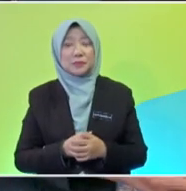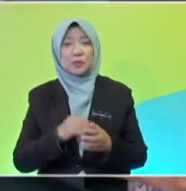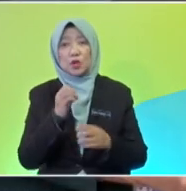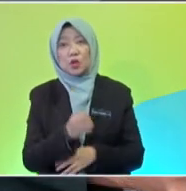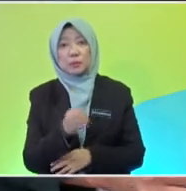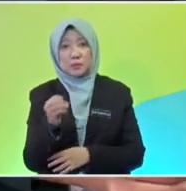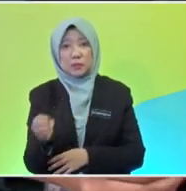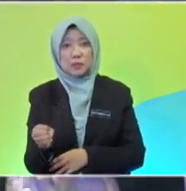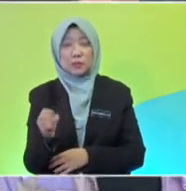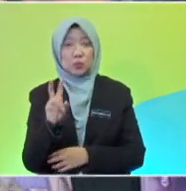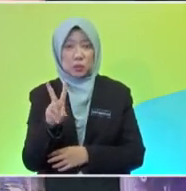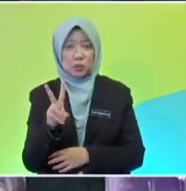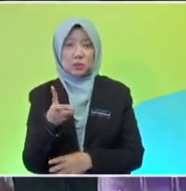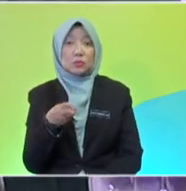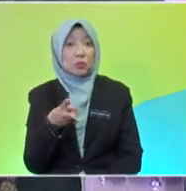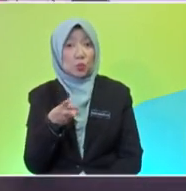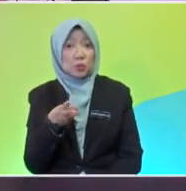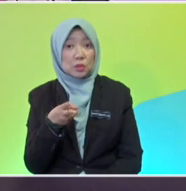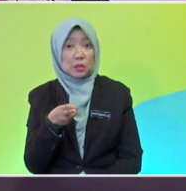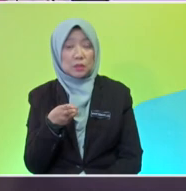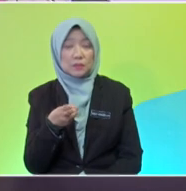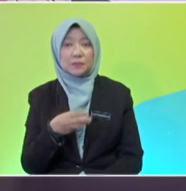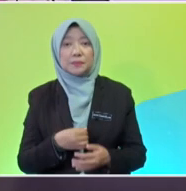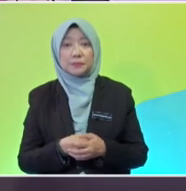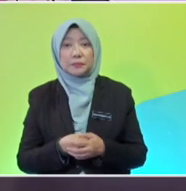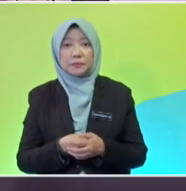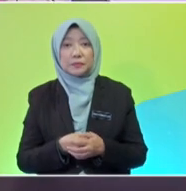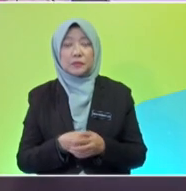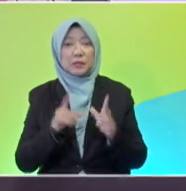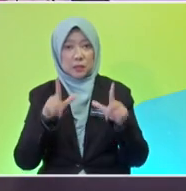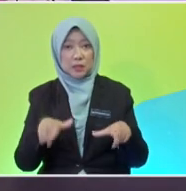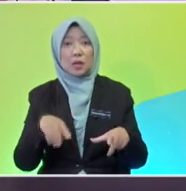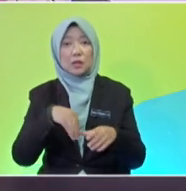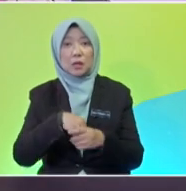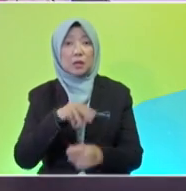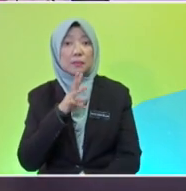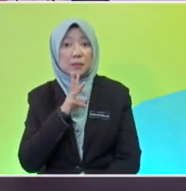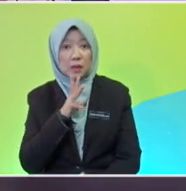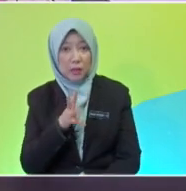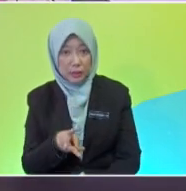ialah gunting gunting kemarin kita sama-sama masukkan gunting ke dalam air masukkan